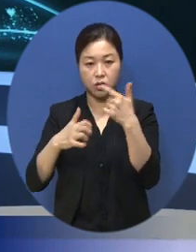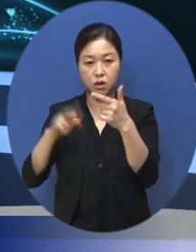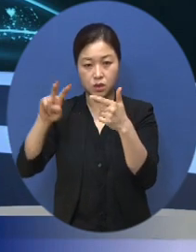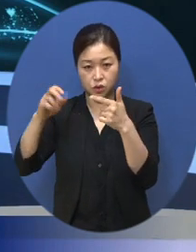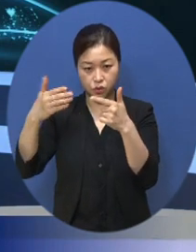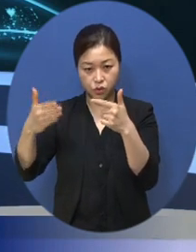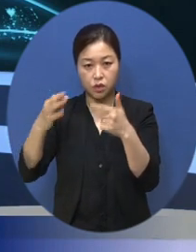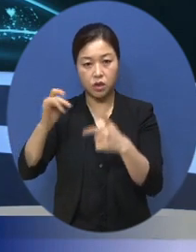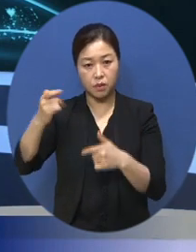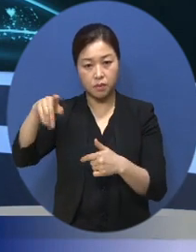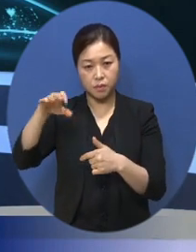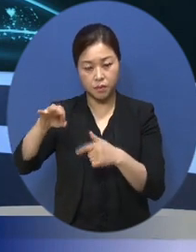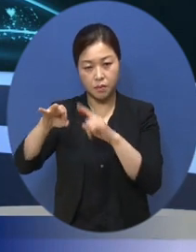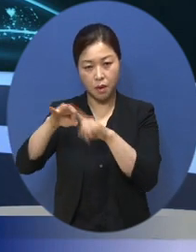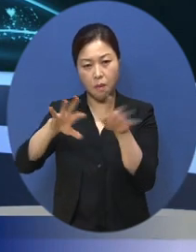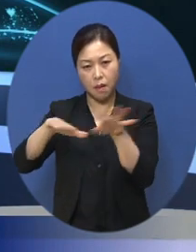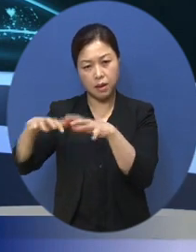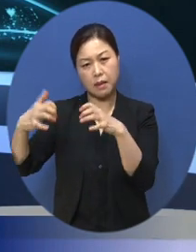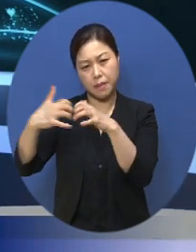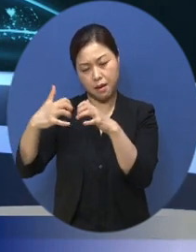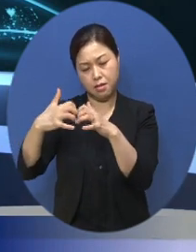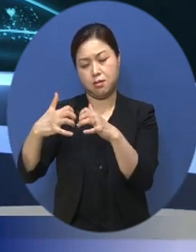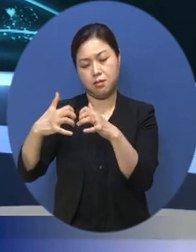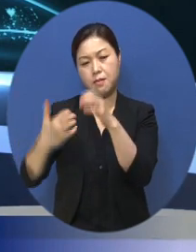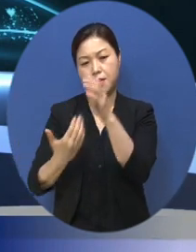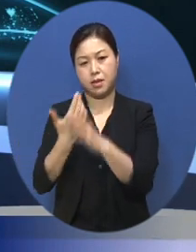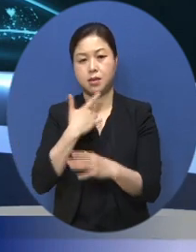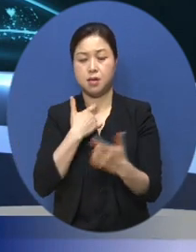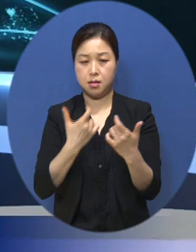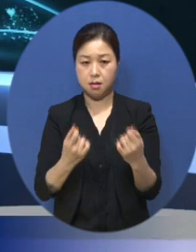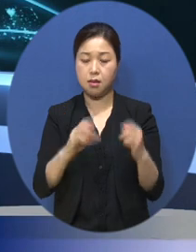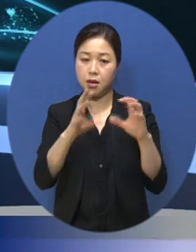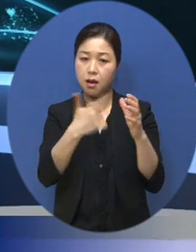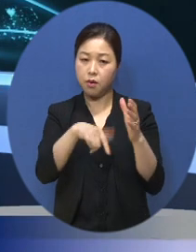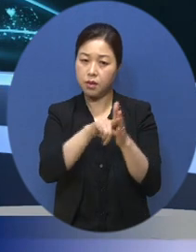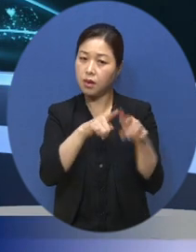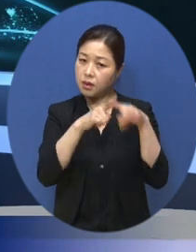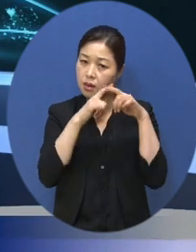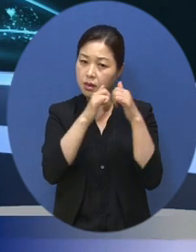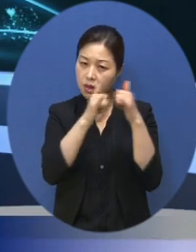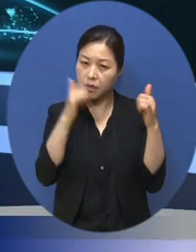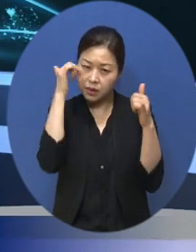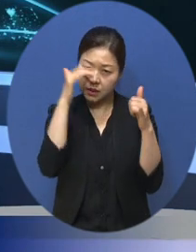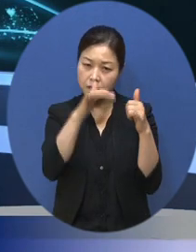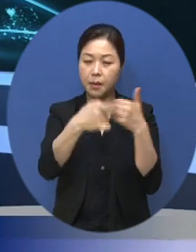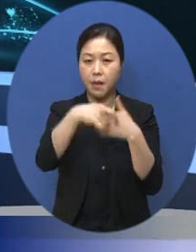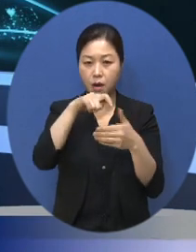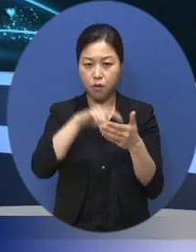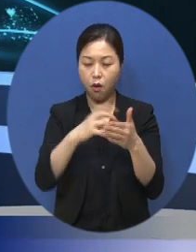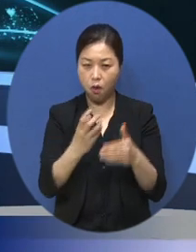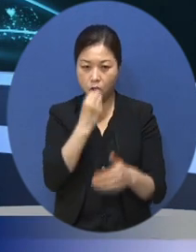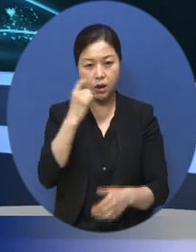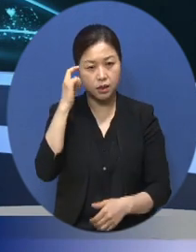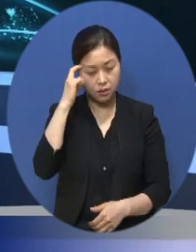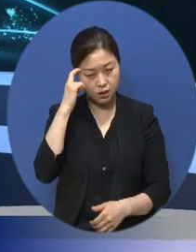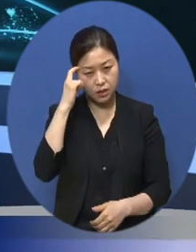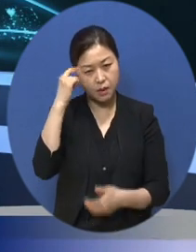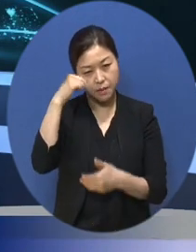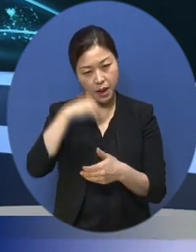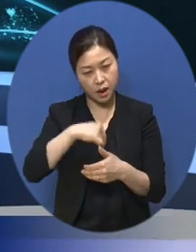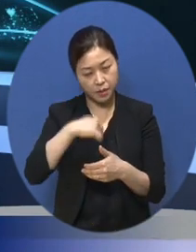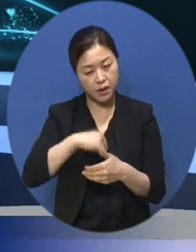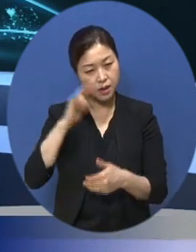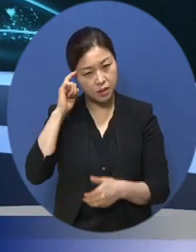달인데요. 우리나라를 위해 헌신한 국가 유공자를 기리는 마음으로 그들의 숭고한 정신을 가슴 깊이